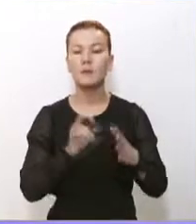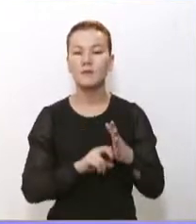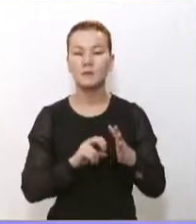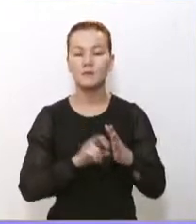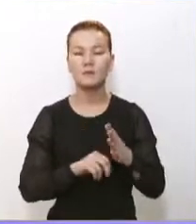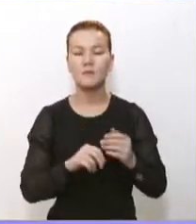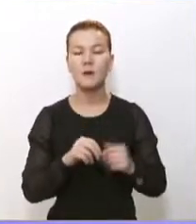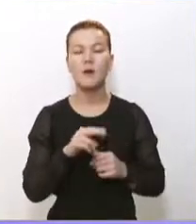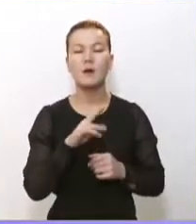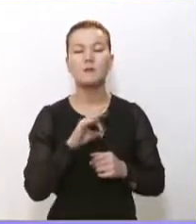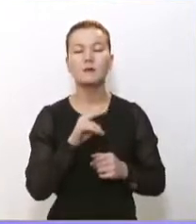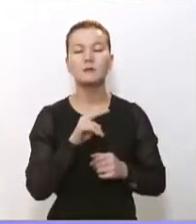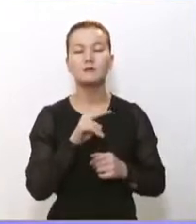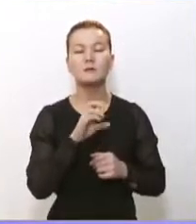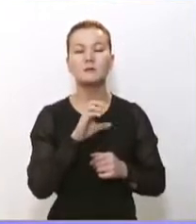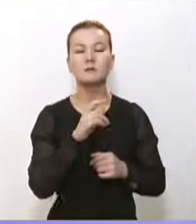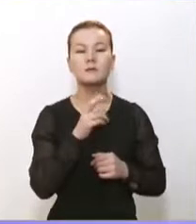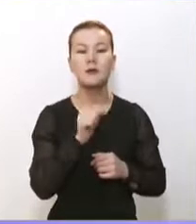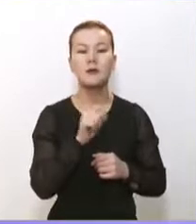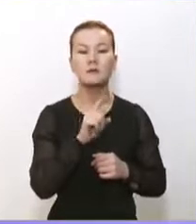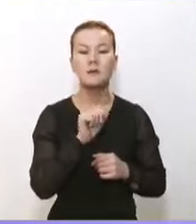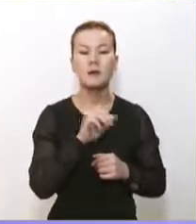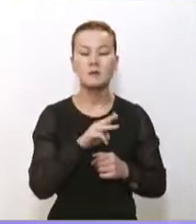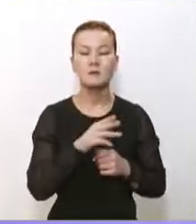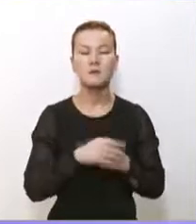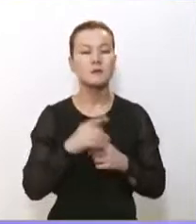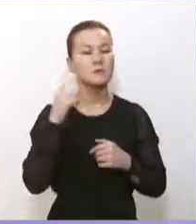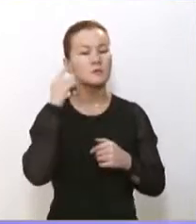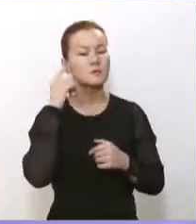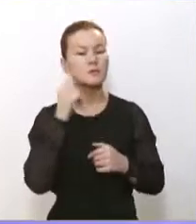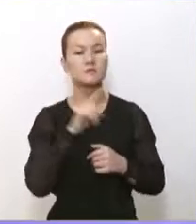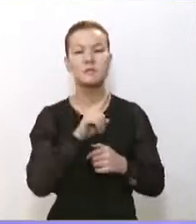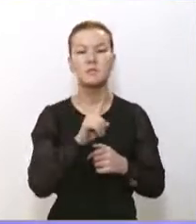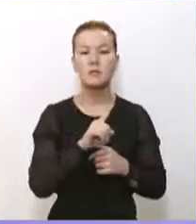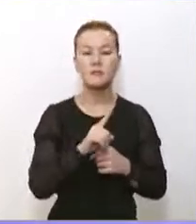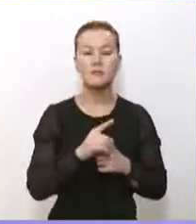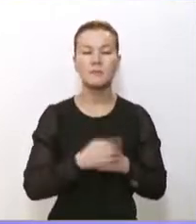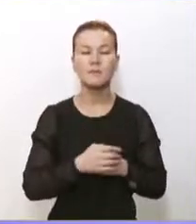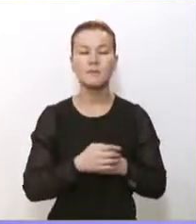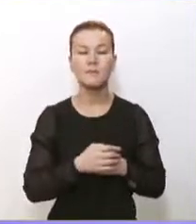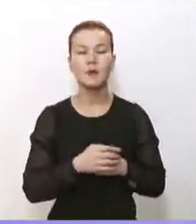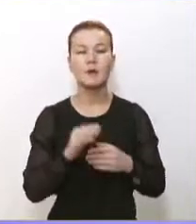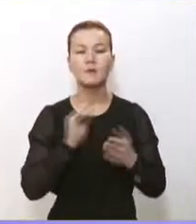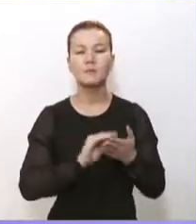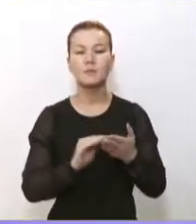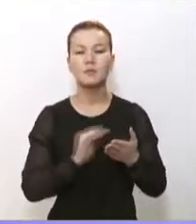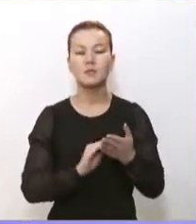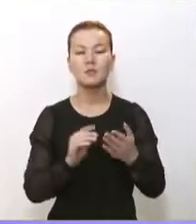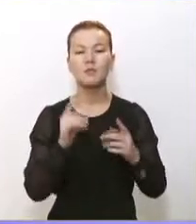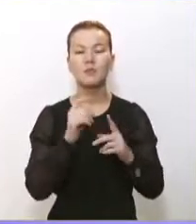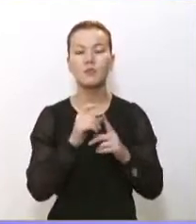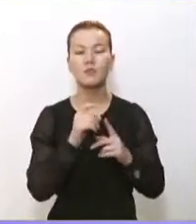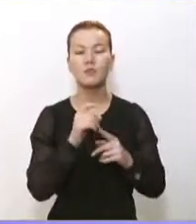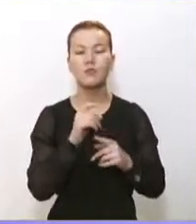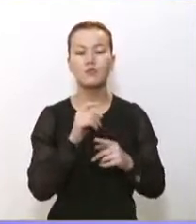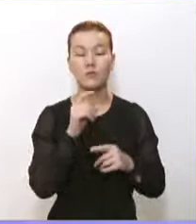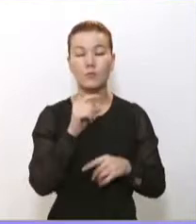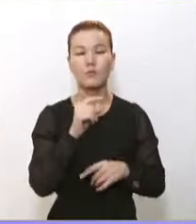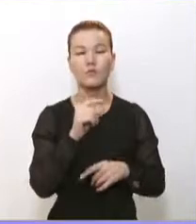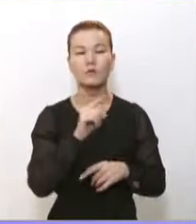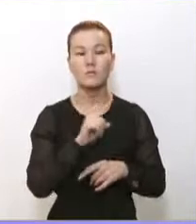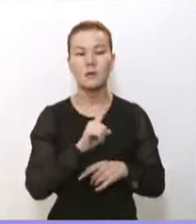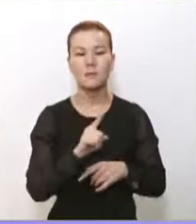Проверим. «Подсказать». Слышим звук «з». Пишем букву «з».